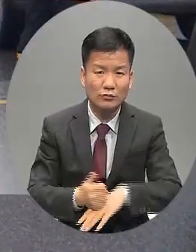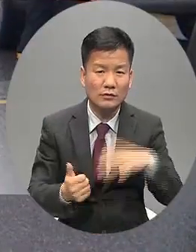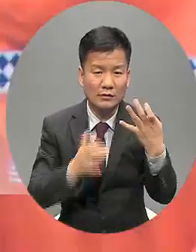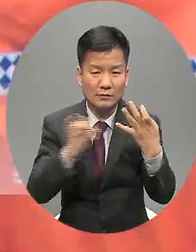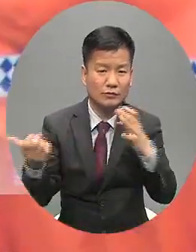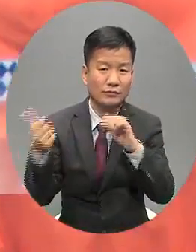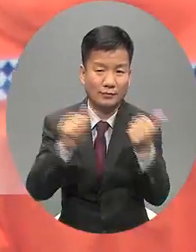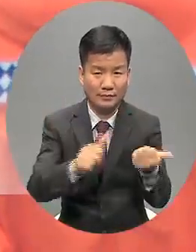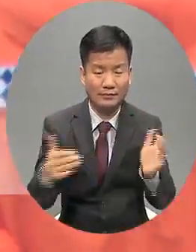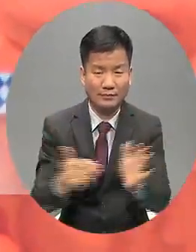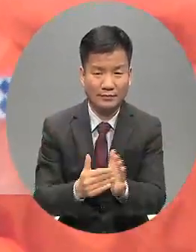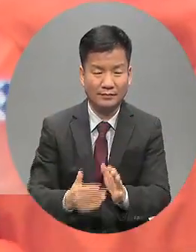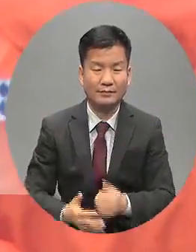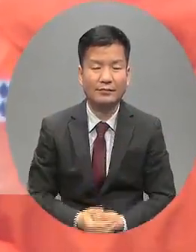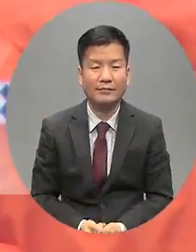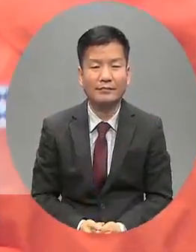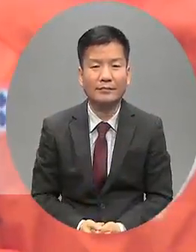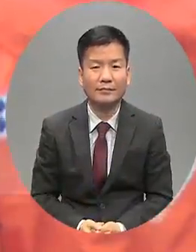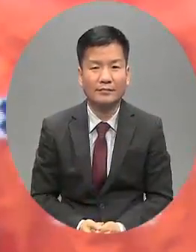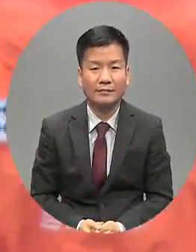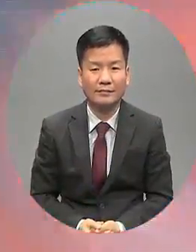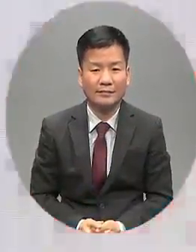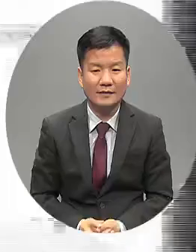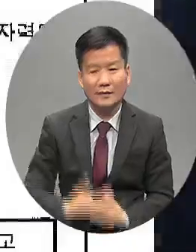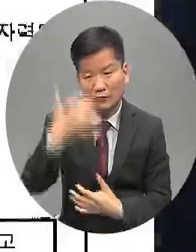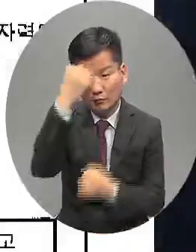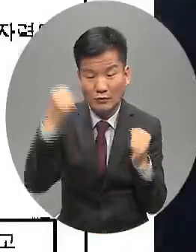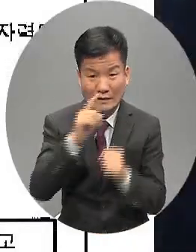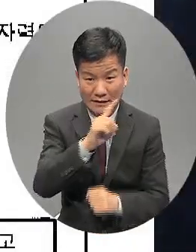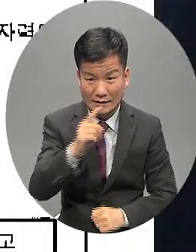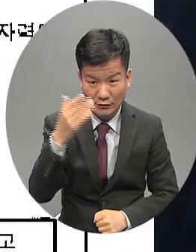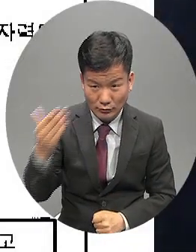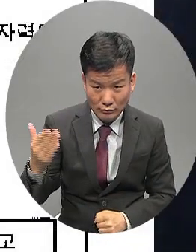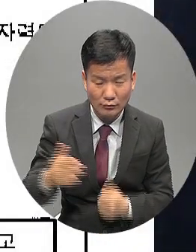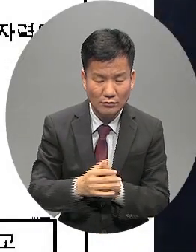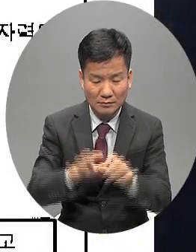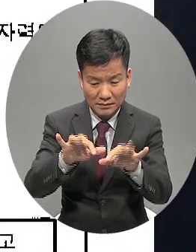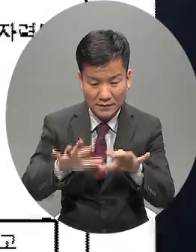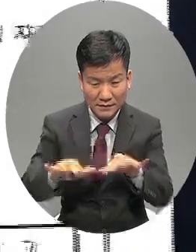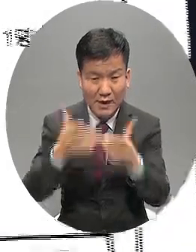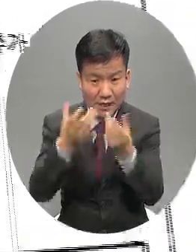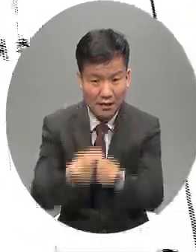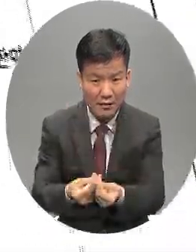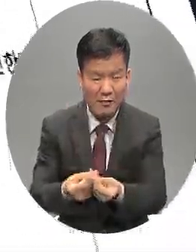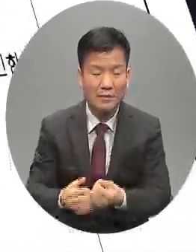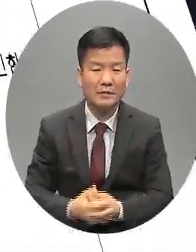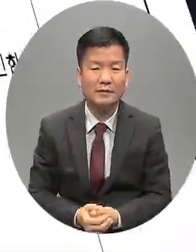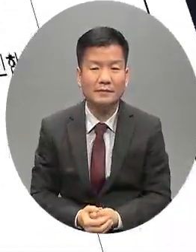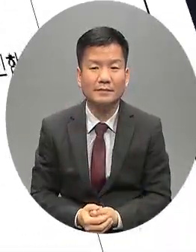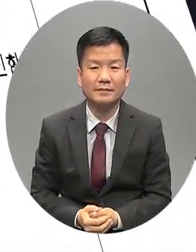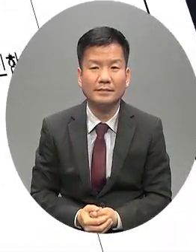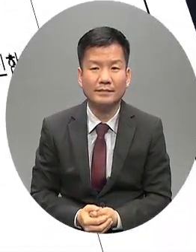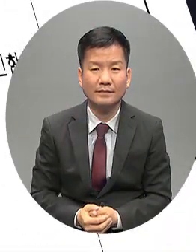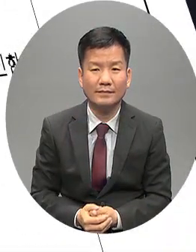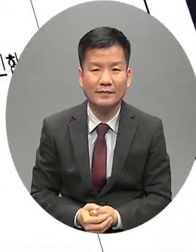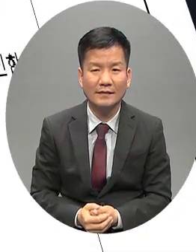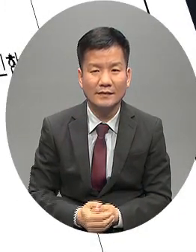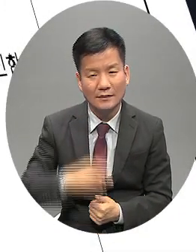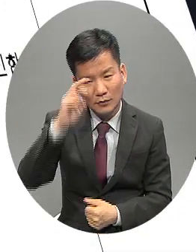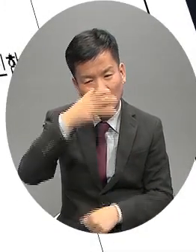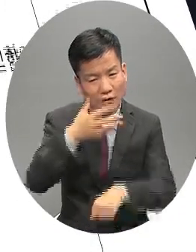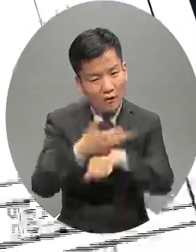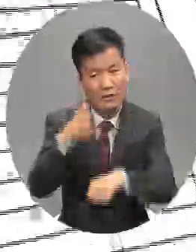숨지는 참사로 이어졌습니다 당시 충북 119 종합 상황실에서 작성한 상황 보고서 일본입니다 오전